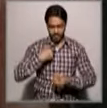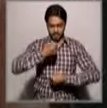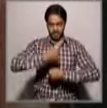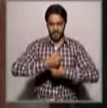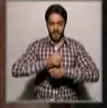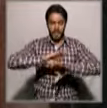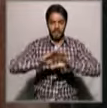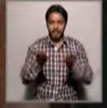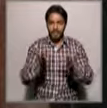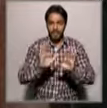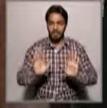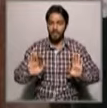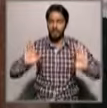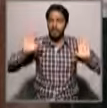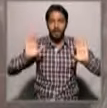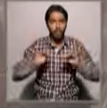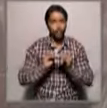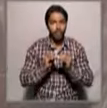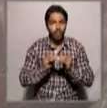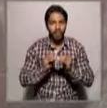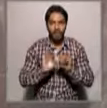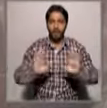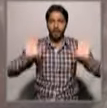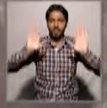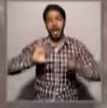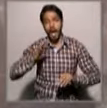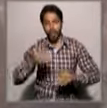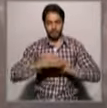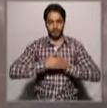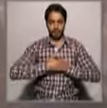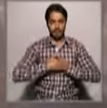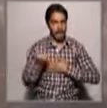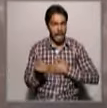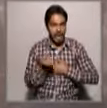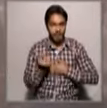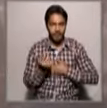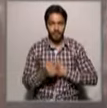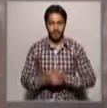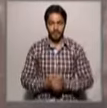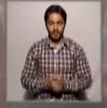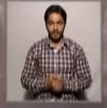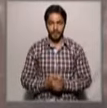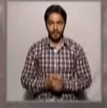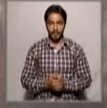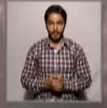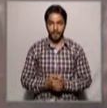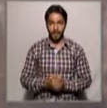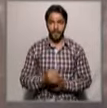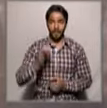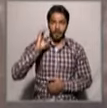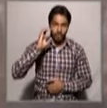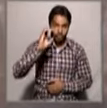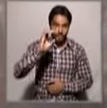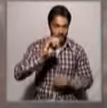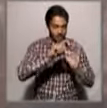في الصلاة أولا بداية ما ذكر في صفة صلاة النبي صلى الله عليه وسلم خاصة رواية البخاري صلى الله عليه وغيره والصحيح منها